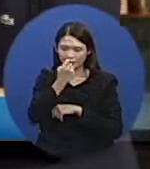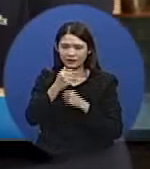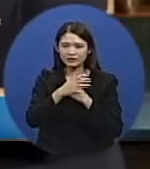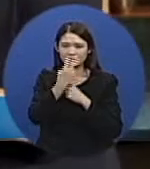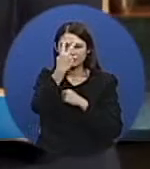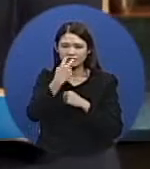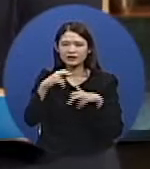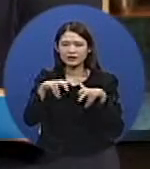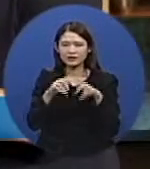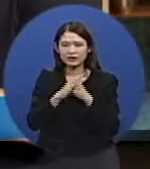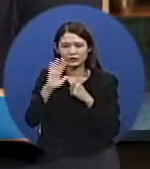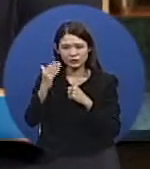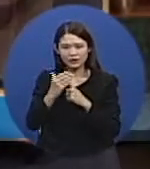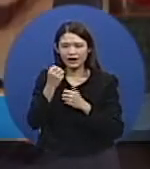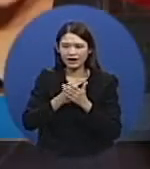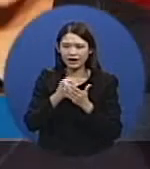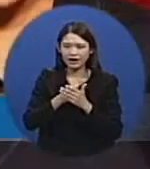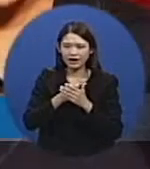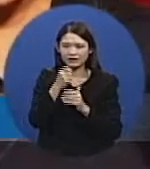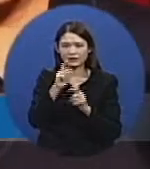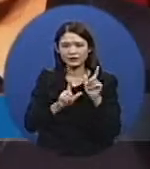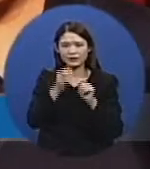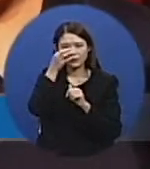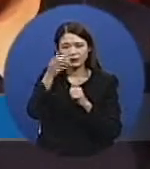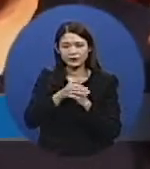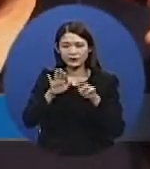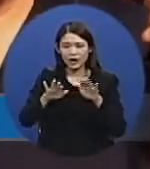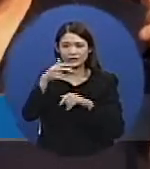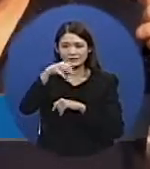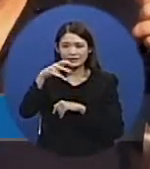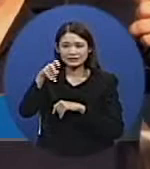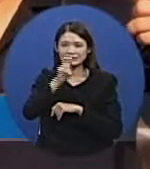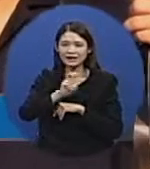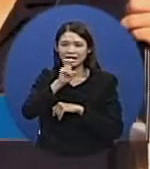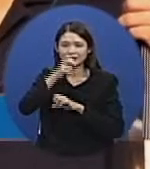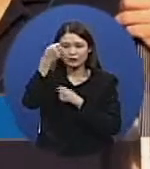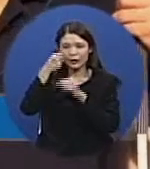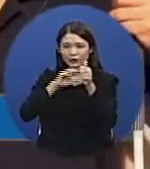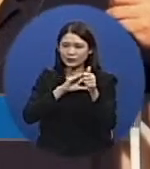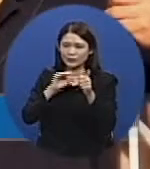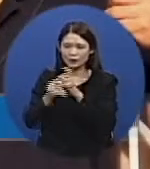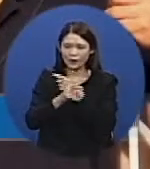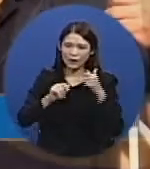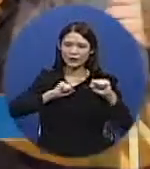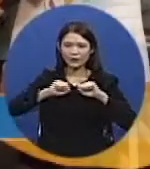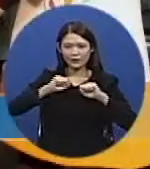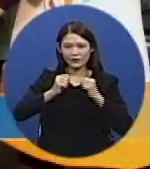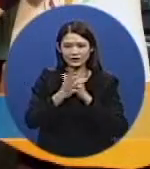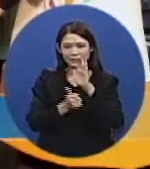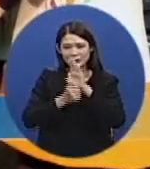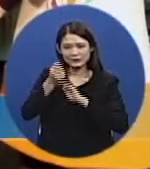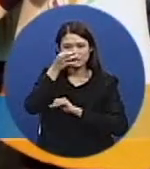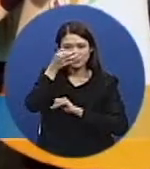주위를 안타깝게 했습니다. 하지만 현재는 재즈 가수와 연극 배우 등 다방면에서 활동을 하며 많은 이들에게